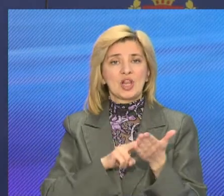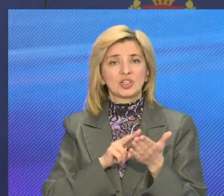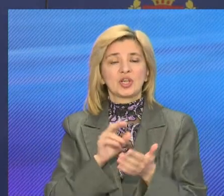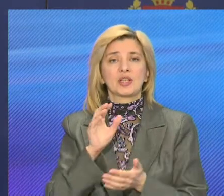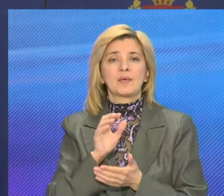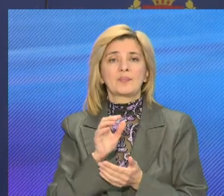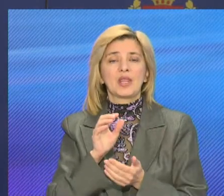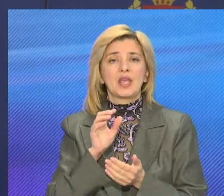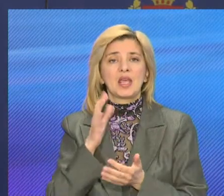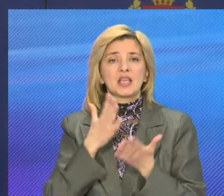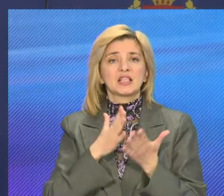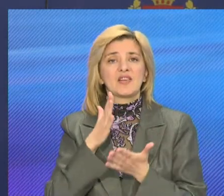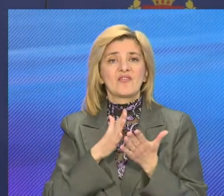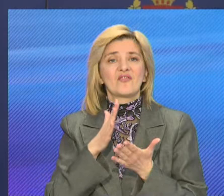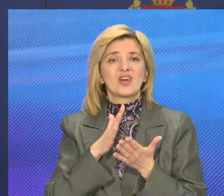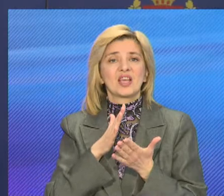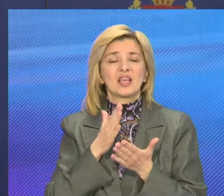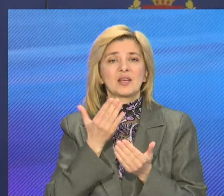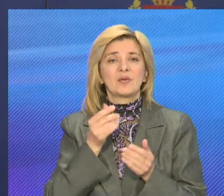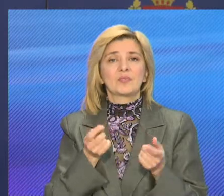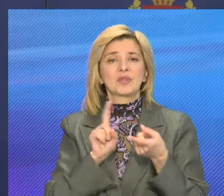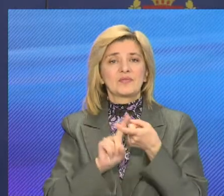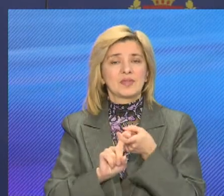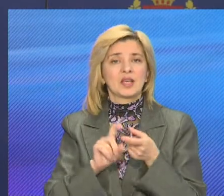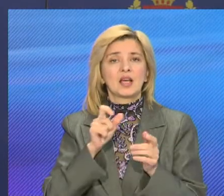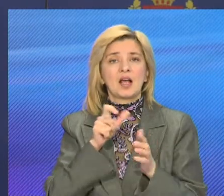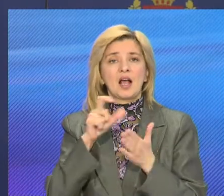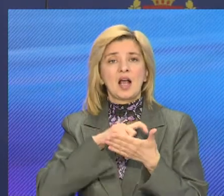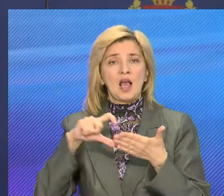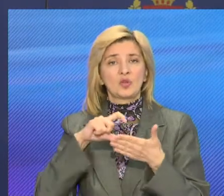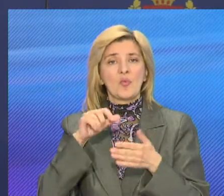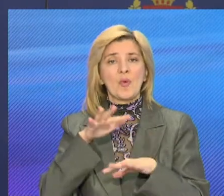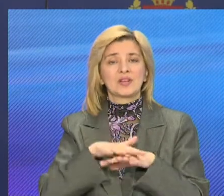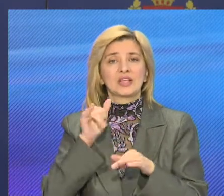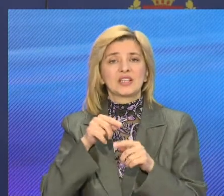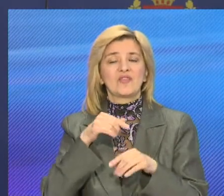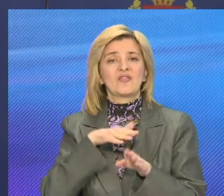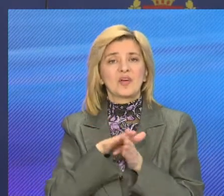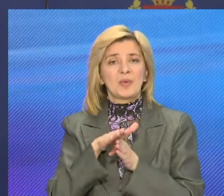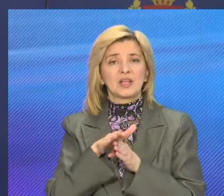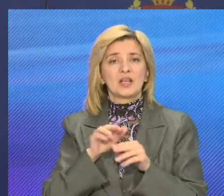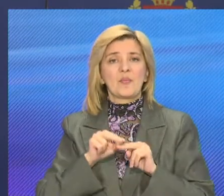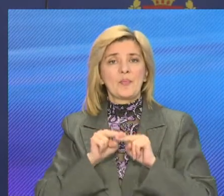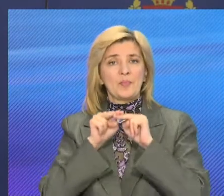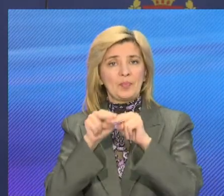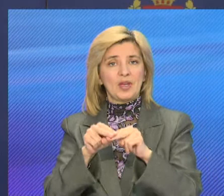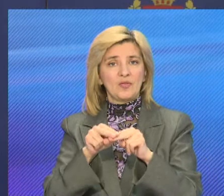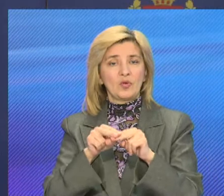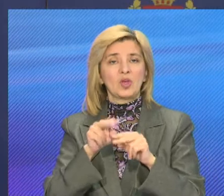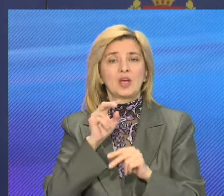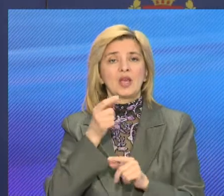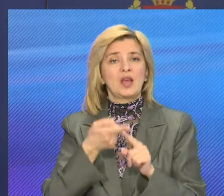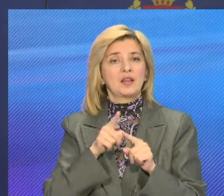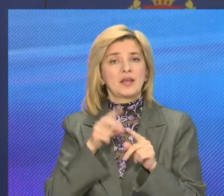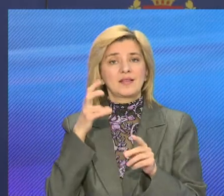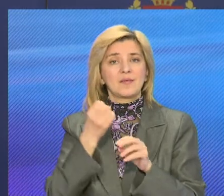карту банковскую и совершили там какую-то транзакцию, и совершили это небезопасно, то кто-то получает